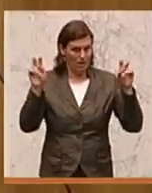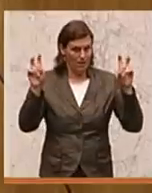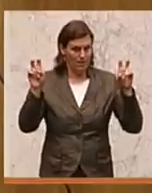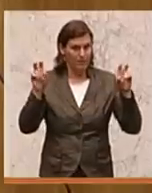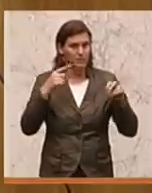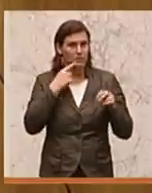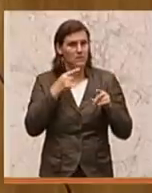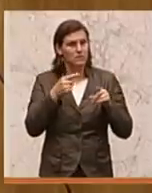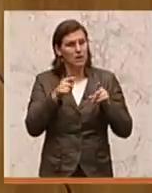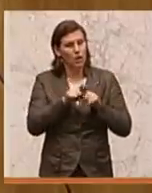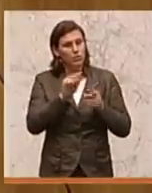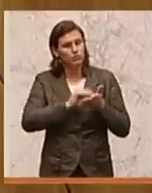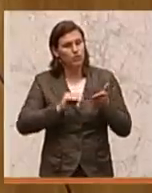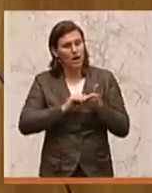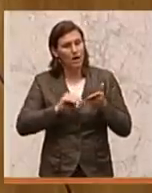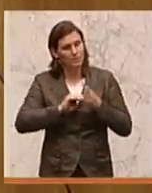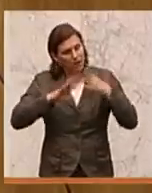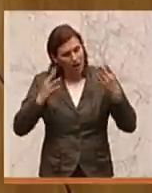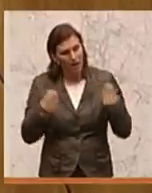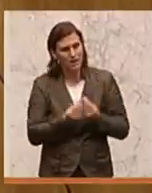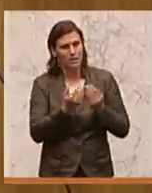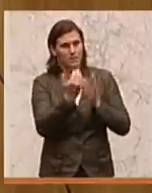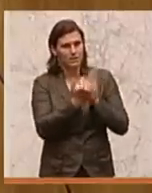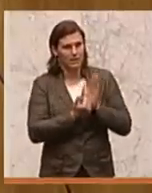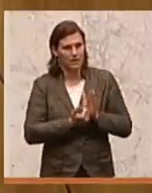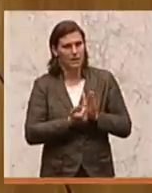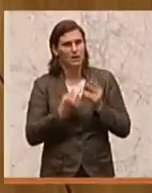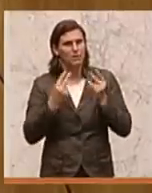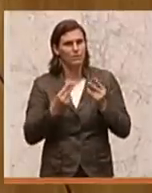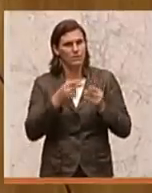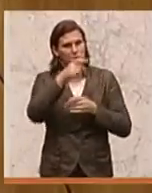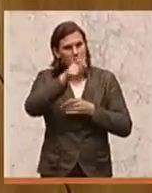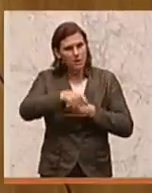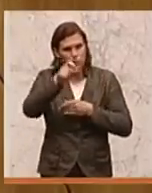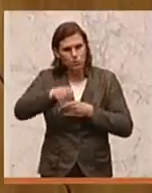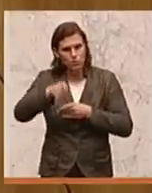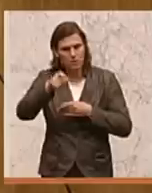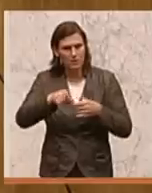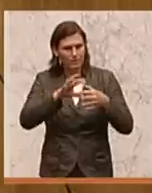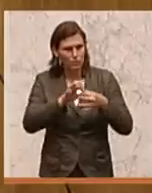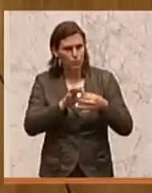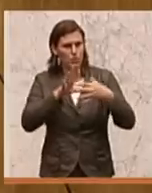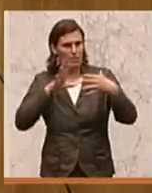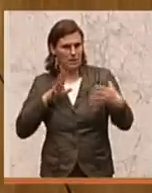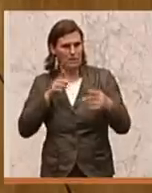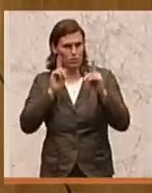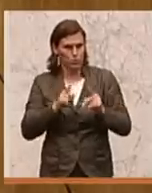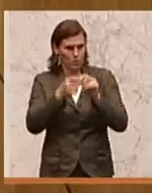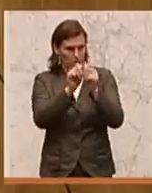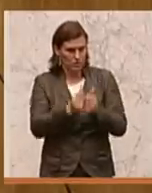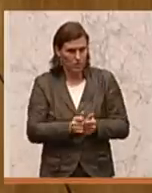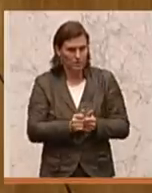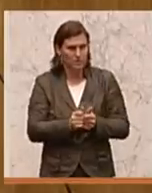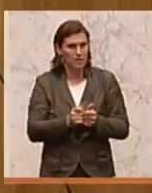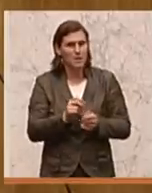dass allgemeine Regeln möglichst unabhängig von konkreten Personen gestaltet sein sollten, auch und insbesondere in